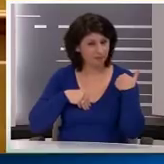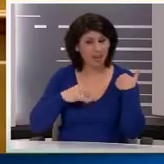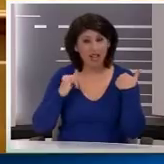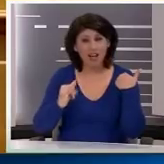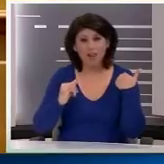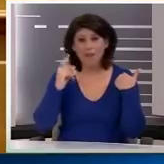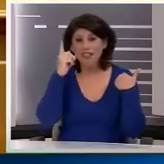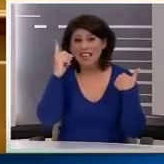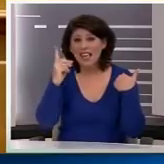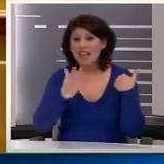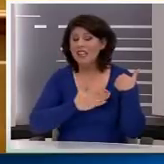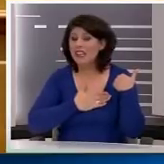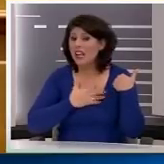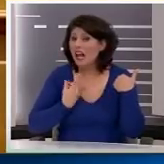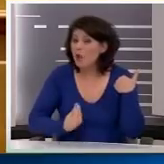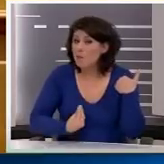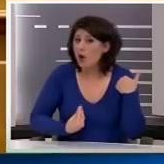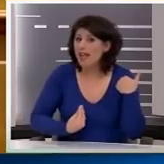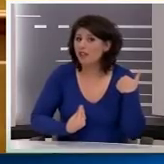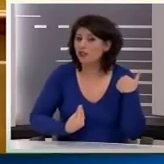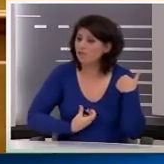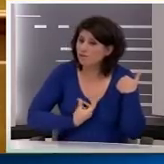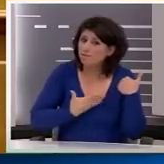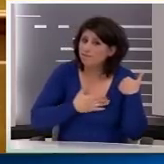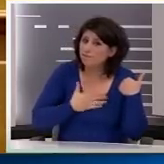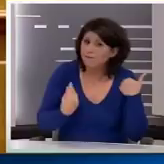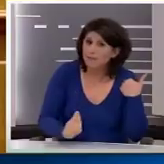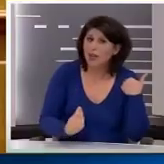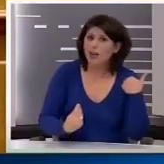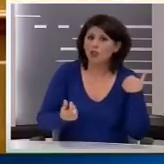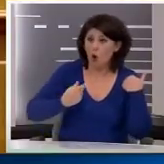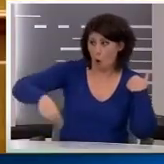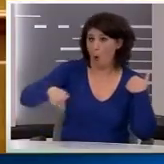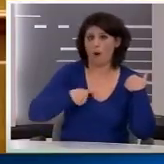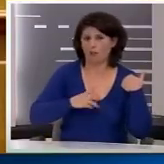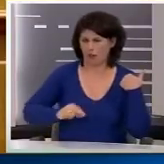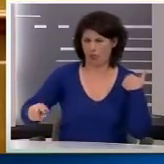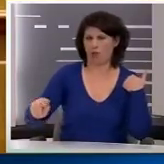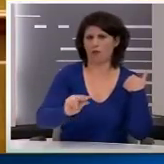ακόμα και ένα καλό προαίρετο πολίτη αυτής της χώρας ότι είμαστε όλοι το ίδιο.